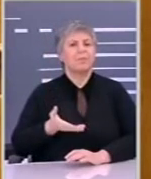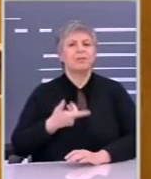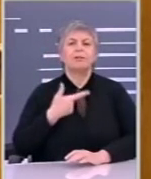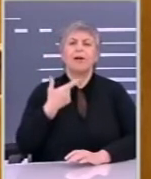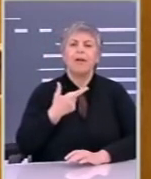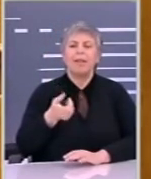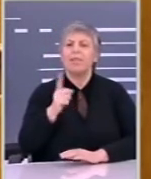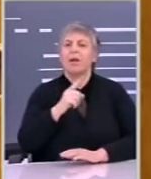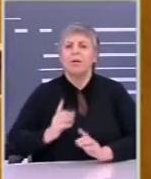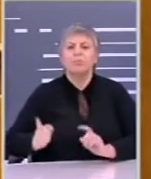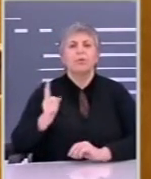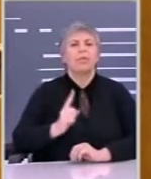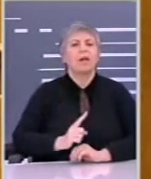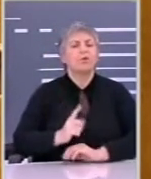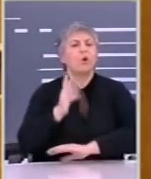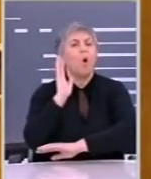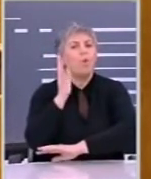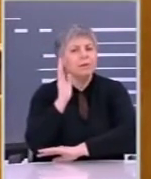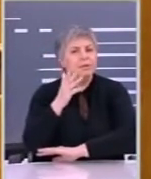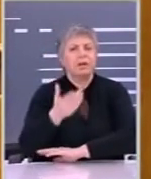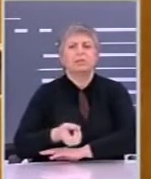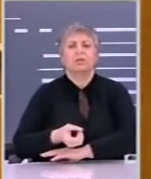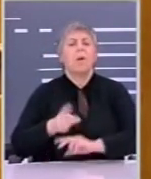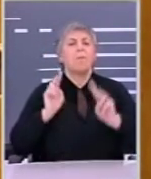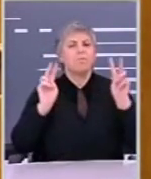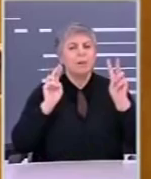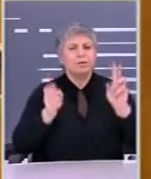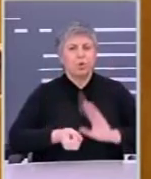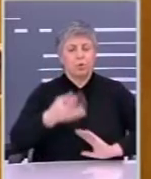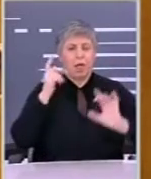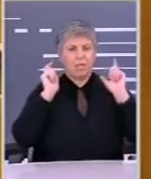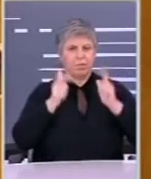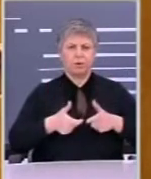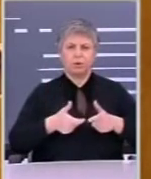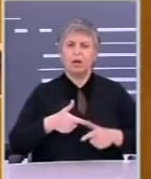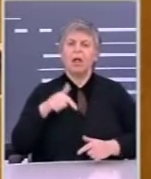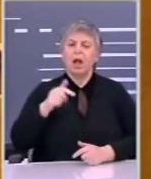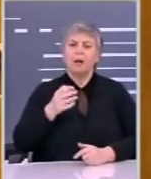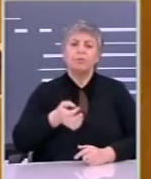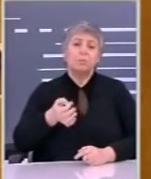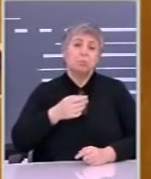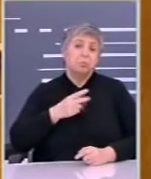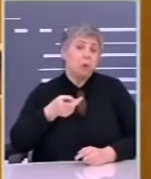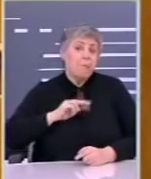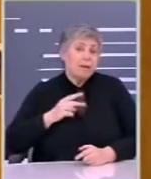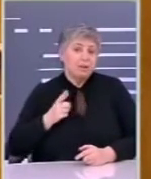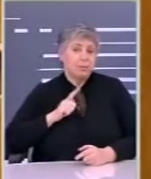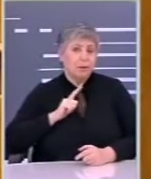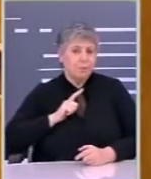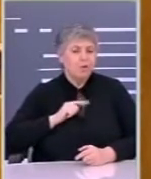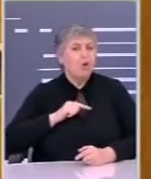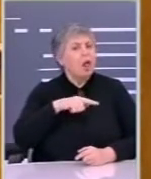Νέα Δημοκρατία να μπουν στον κόπο να απαντήσουν τι σκέφτονται να κάνουν με τα δάνειά τους.